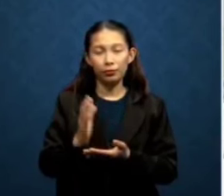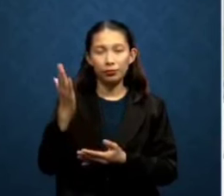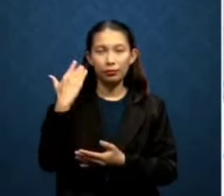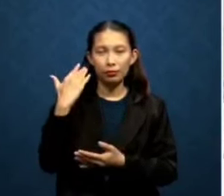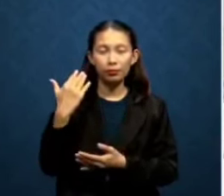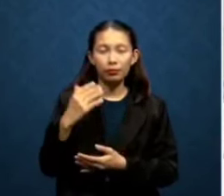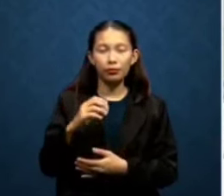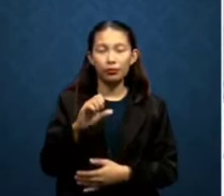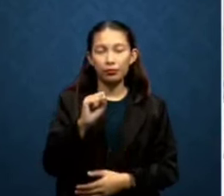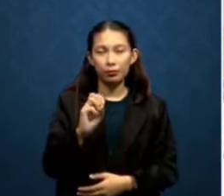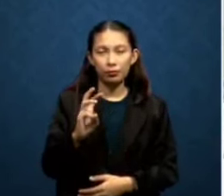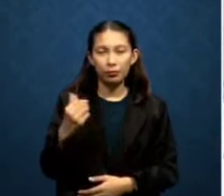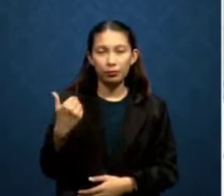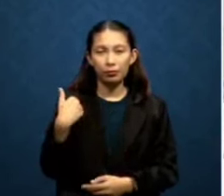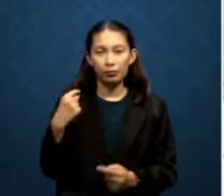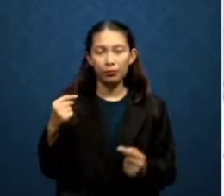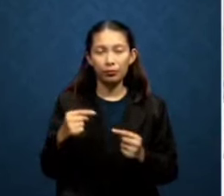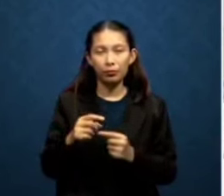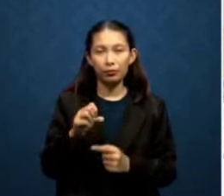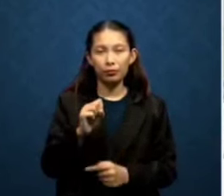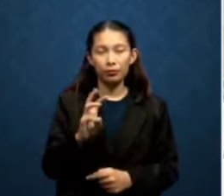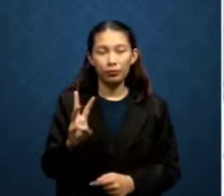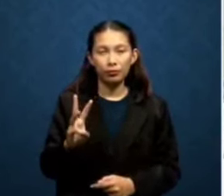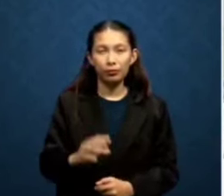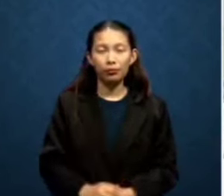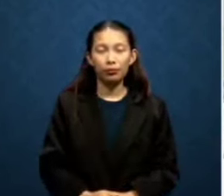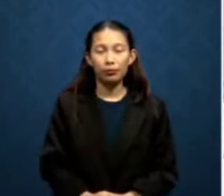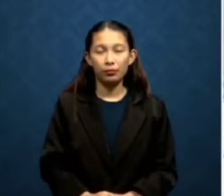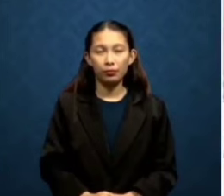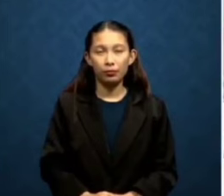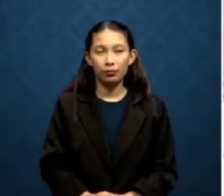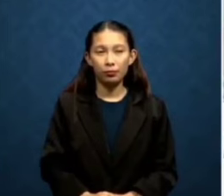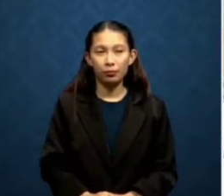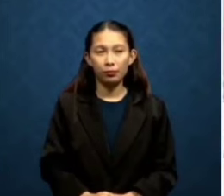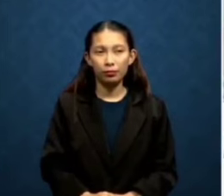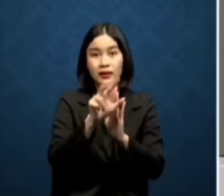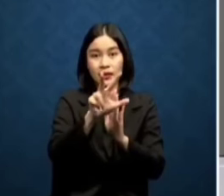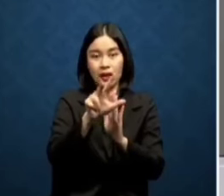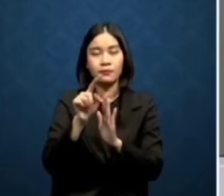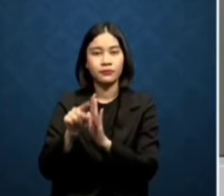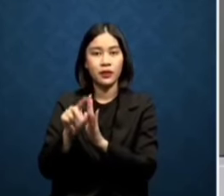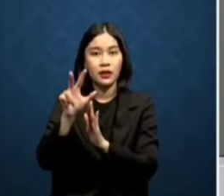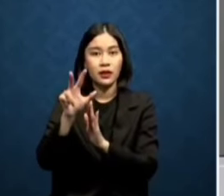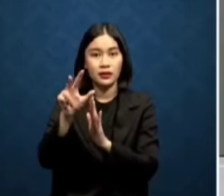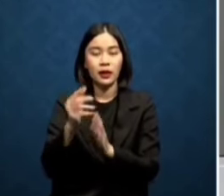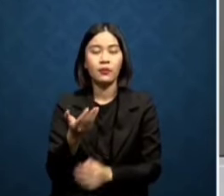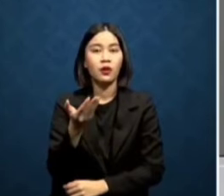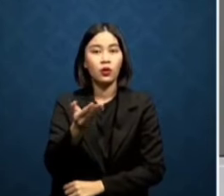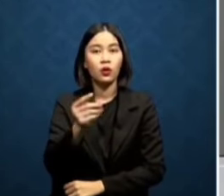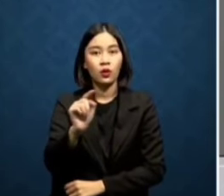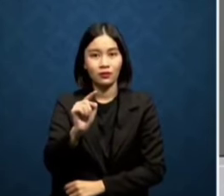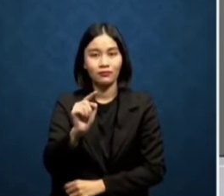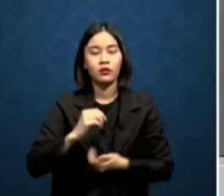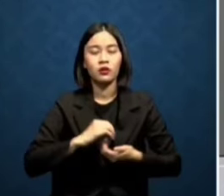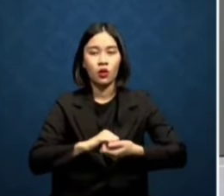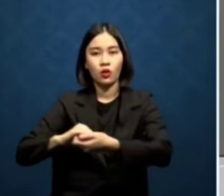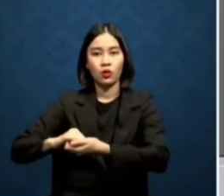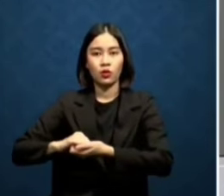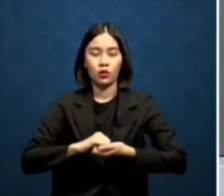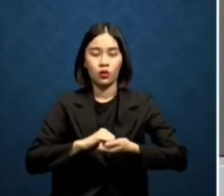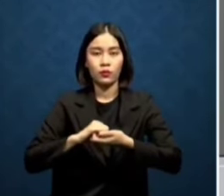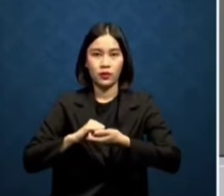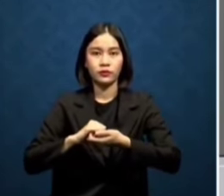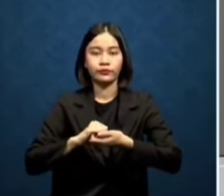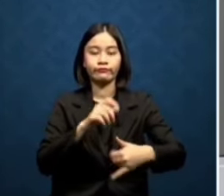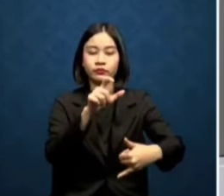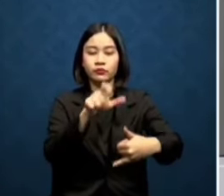ทุนเพื่อผู้เคยเป็นสมาชิกรัฐสภาในสัดส่วนของสมาชิกวุฒิจำนวน 3คนโดยมีสมาชิกวุฒิสภาได้รับการเสนอชื่อจำนวน 8